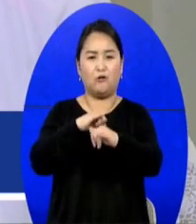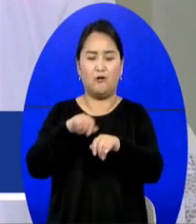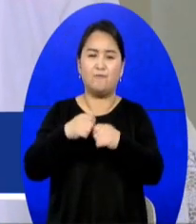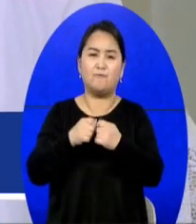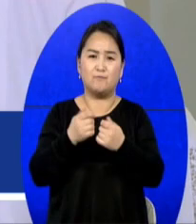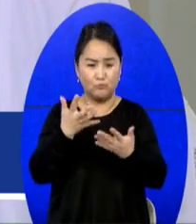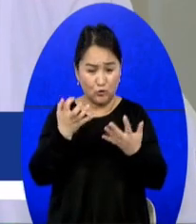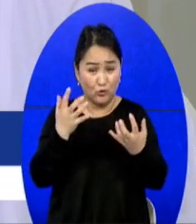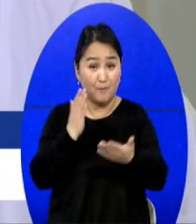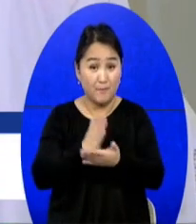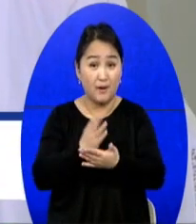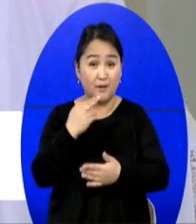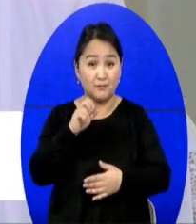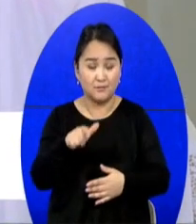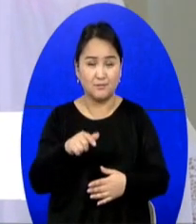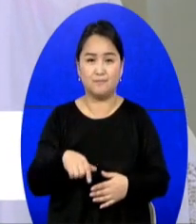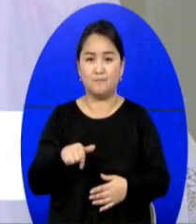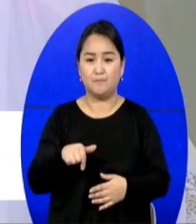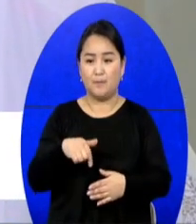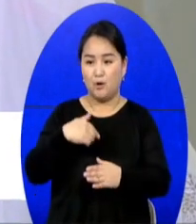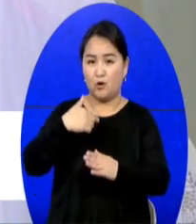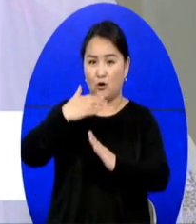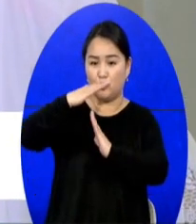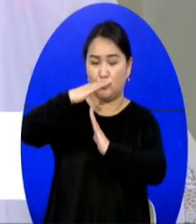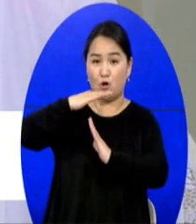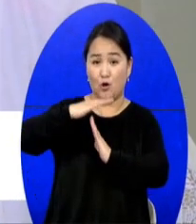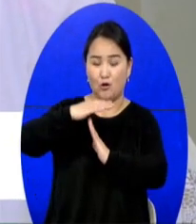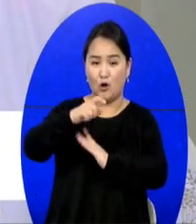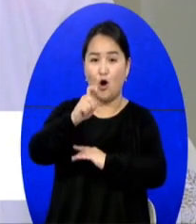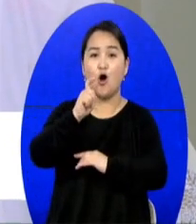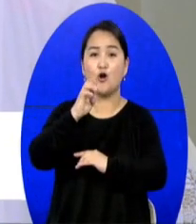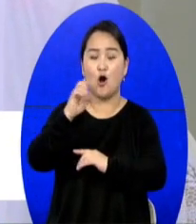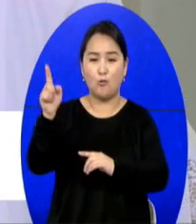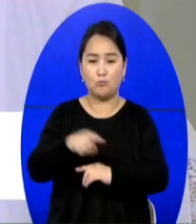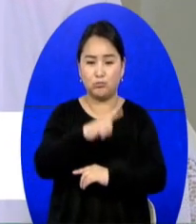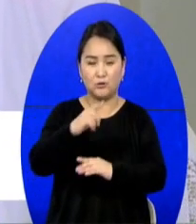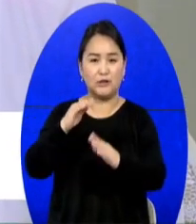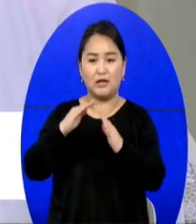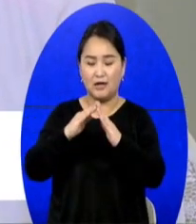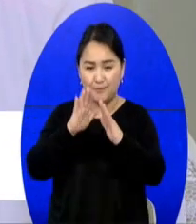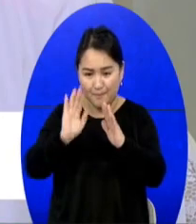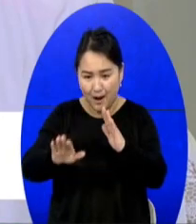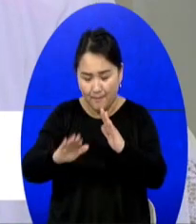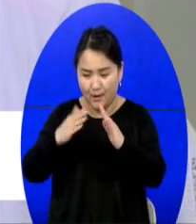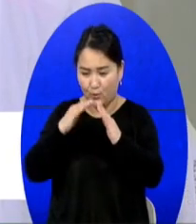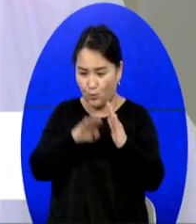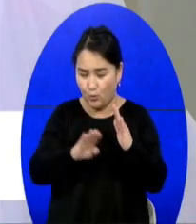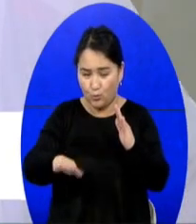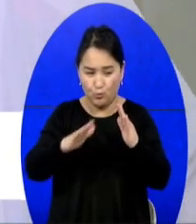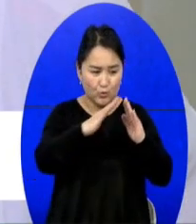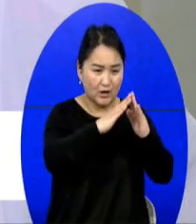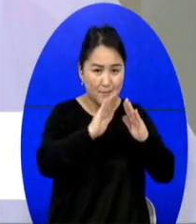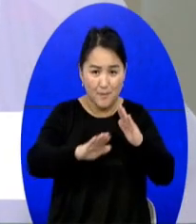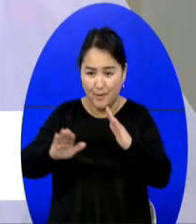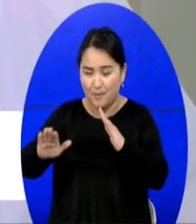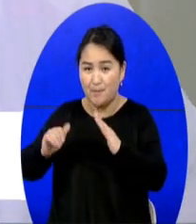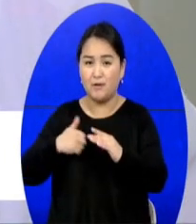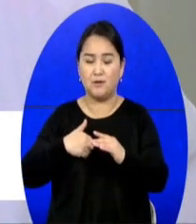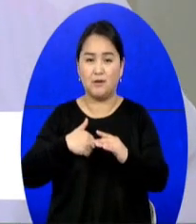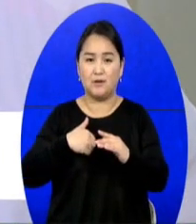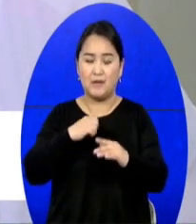байгаа. Гэтэл одоо нэг 20 цаг хамгийн гол нь 20 цагийн дэглэм тогтсонтой холбоотой хүүхдүүд маань гэртээ байгаатай холбоотой насл бол буурч байна.